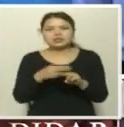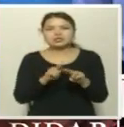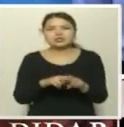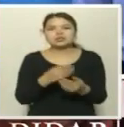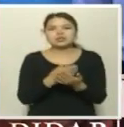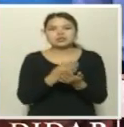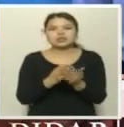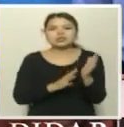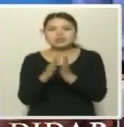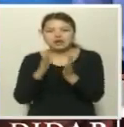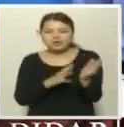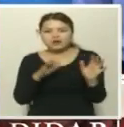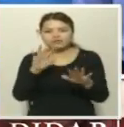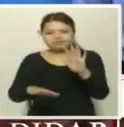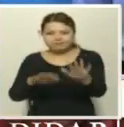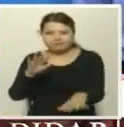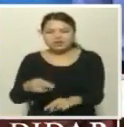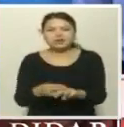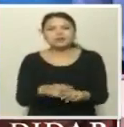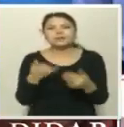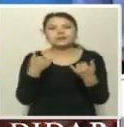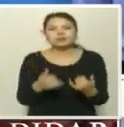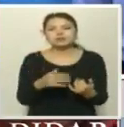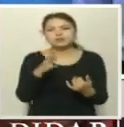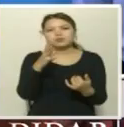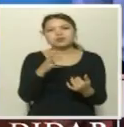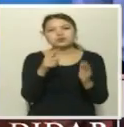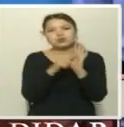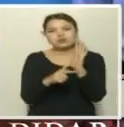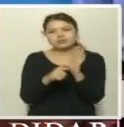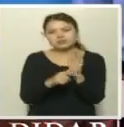повреждений зеленых насаждений. За месяц привлечено к ответственности 576 лиц.